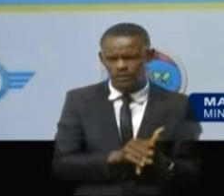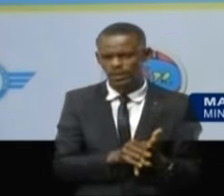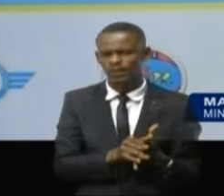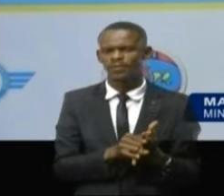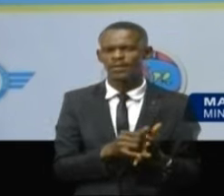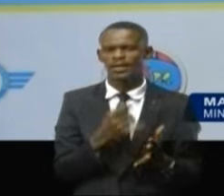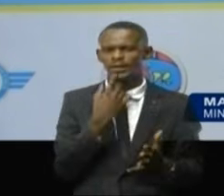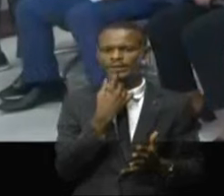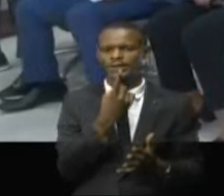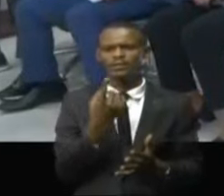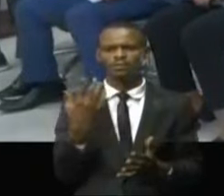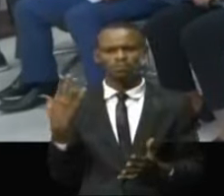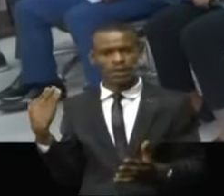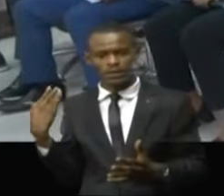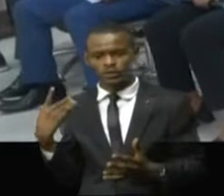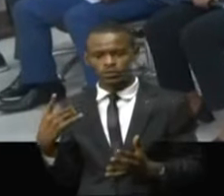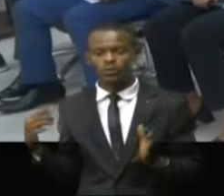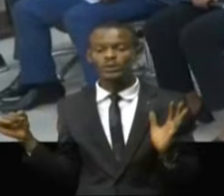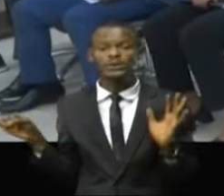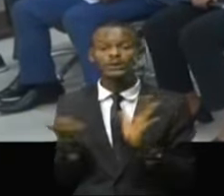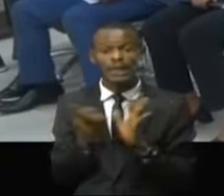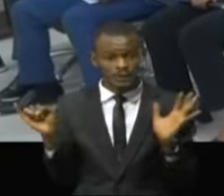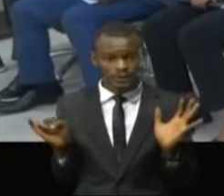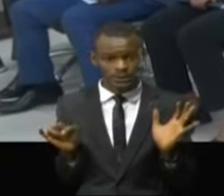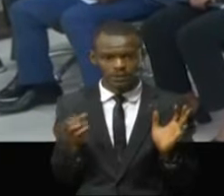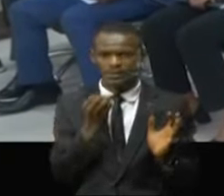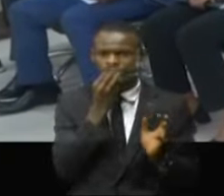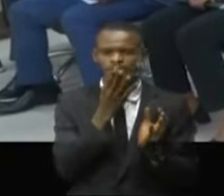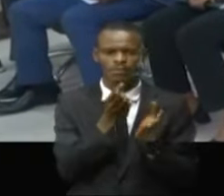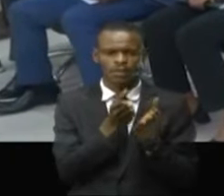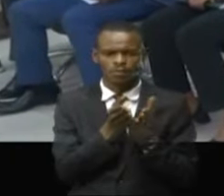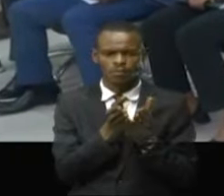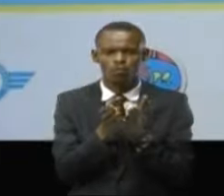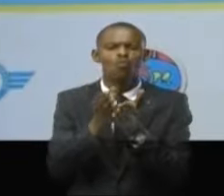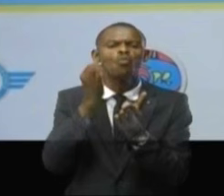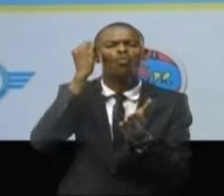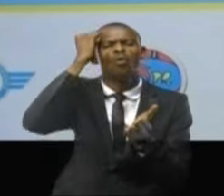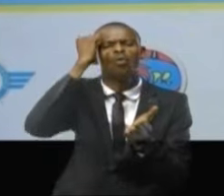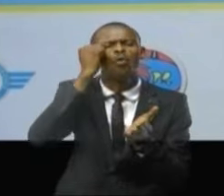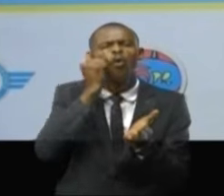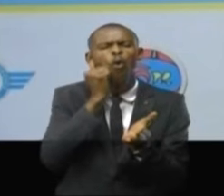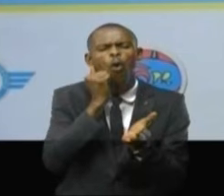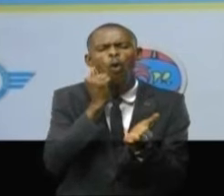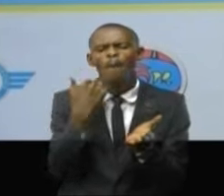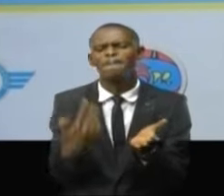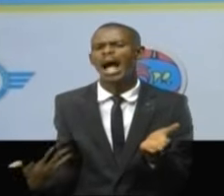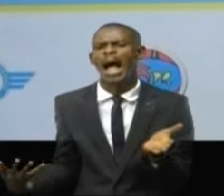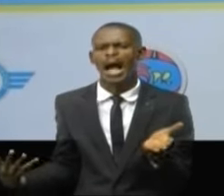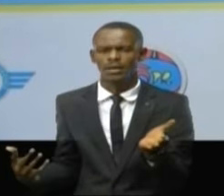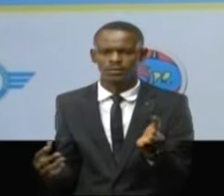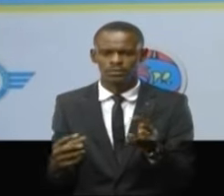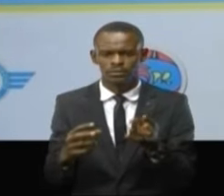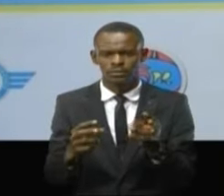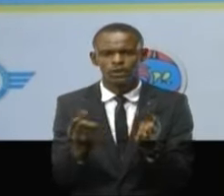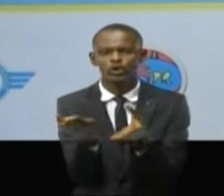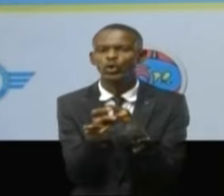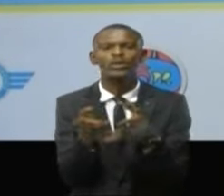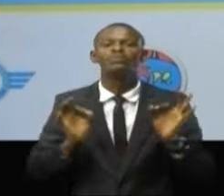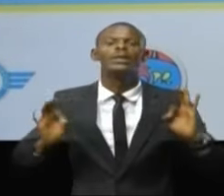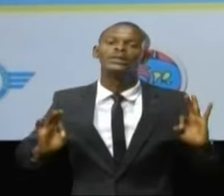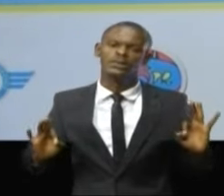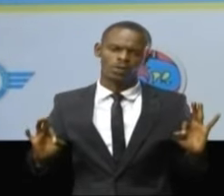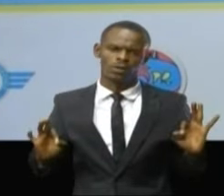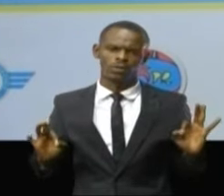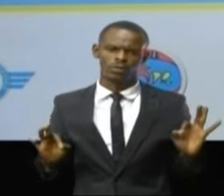embarcations en bois, comme je l'ai dit. C'est parce que tout simplement, ils n'ont pas de titre requis. Dès lors qu'ils vont régulariser leur situation, ils vont reprendre leur...